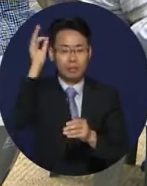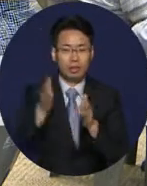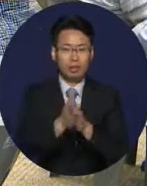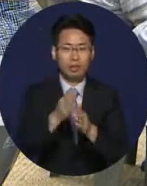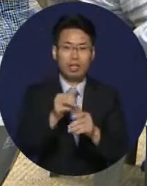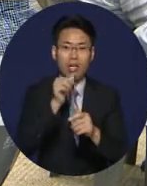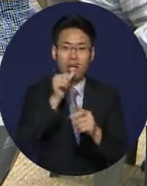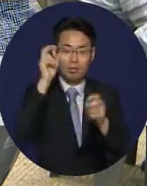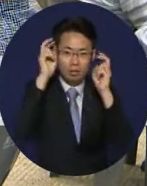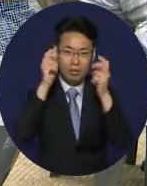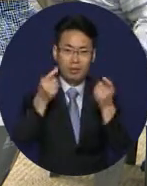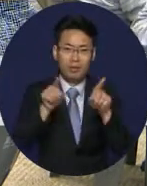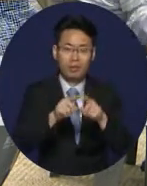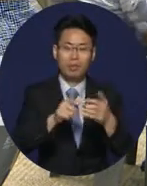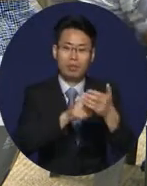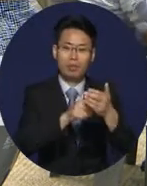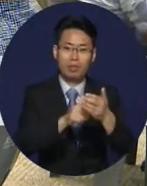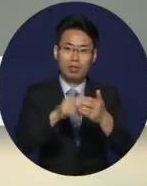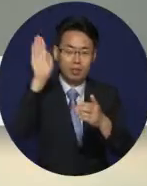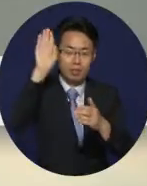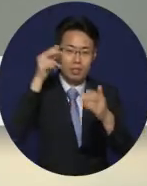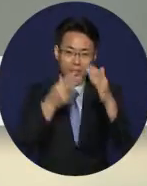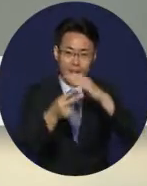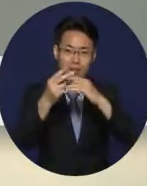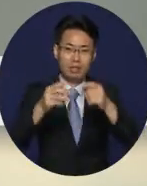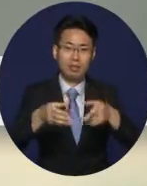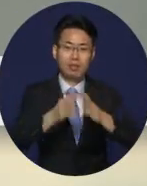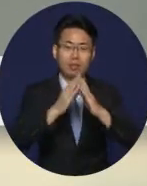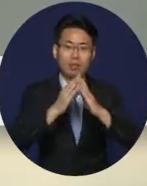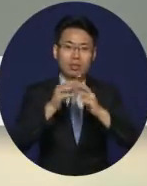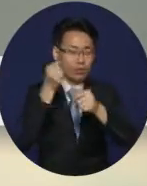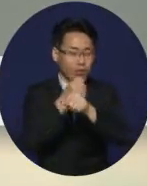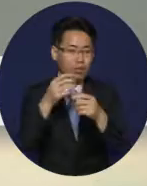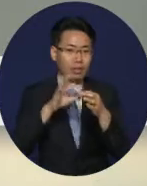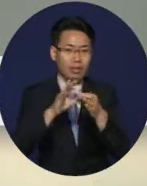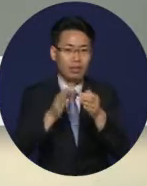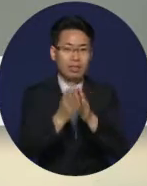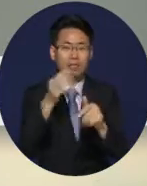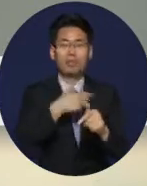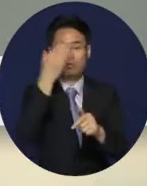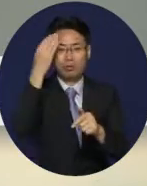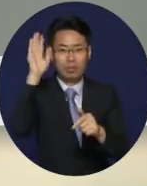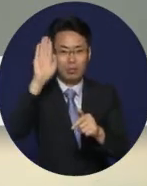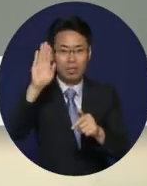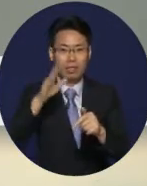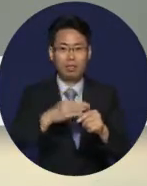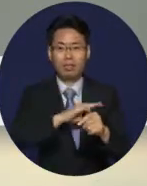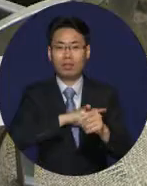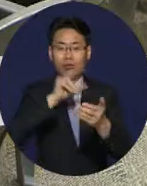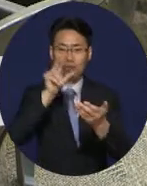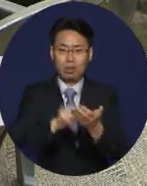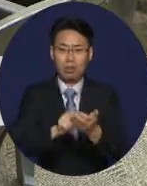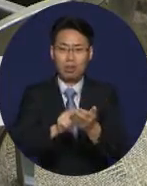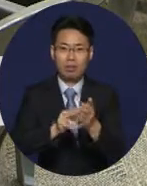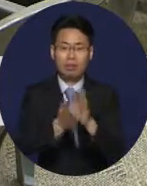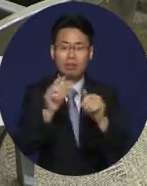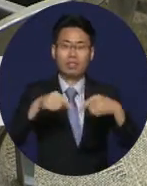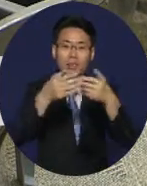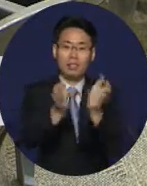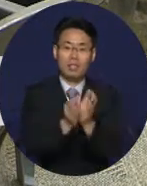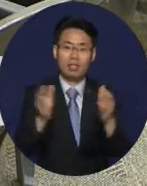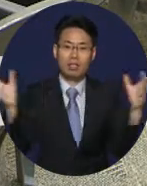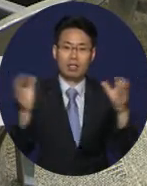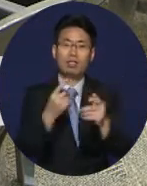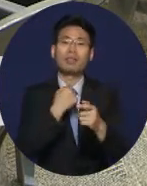포항시는 포스코와 공동으로 추진 중인 포항 미래비전 수립 용역과 관련해 시민이 꿈꾸는 포항의 미래라는 슬로건으로